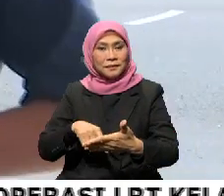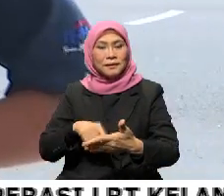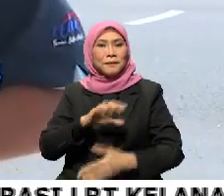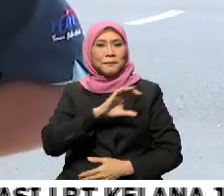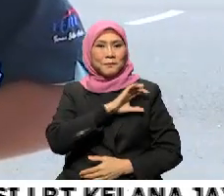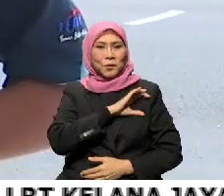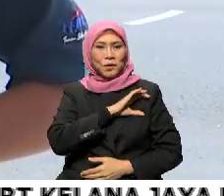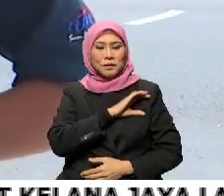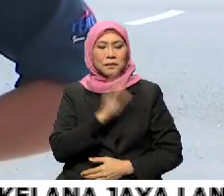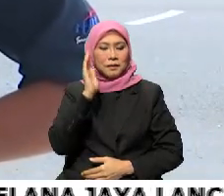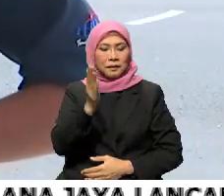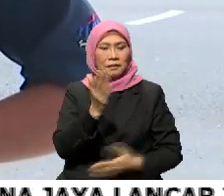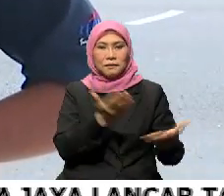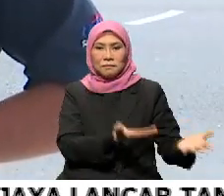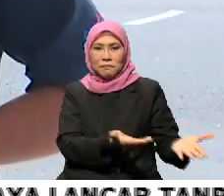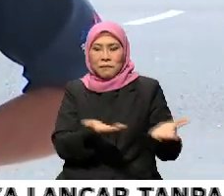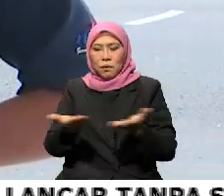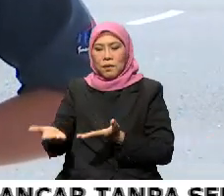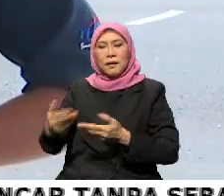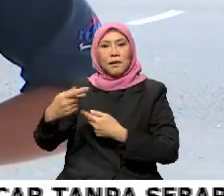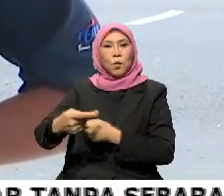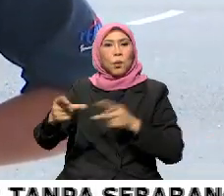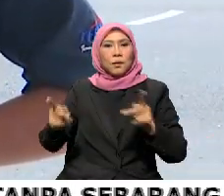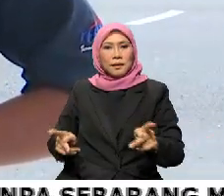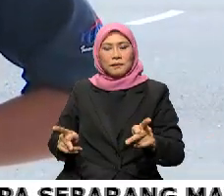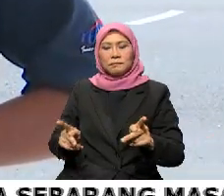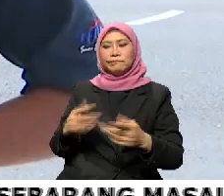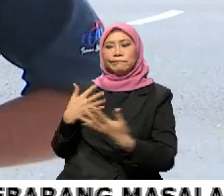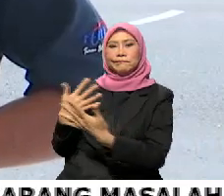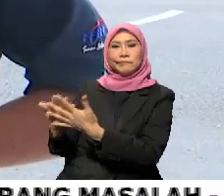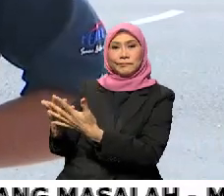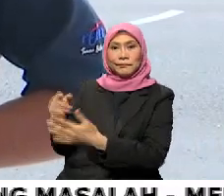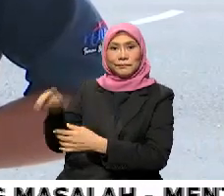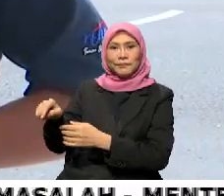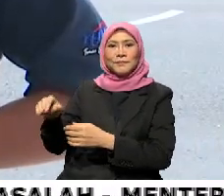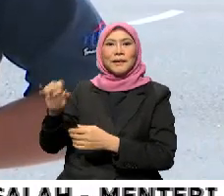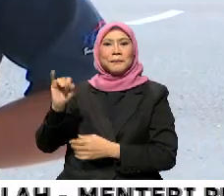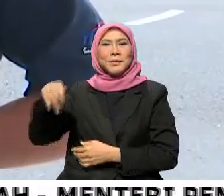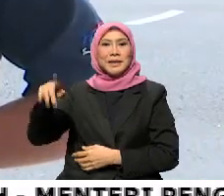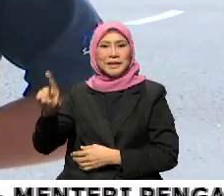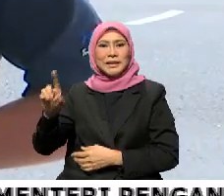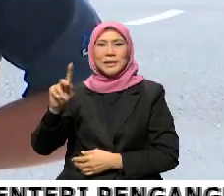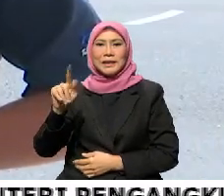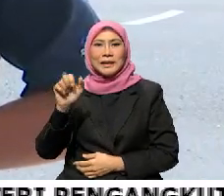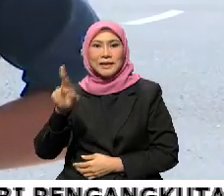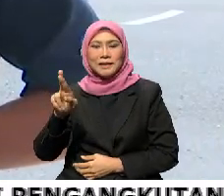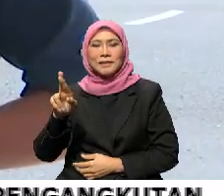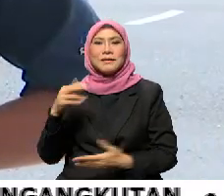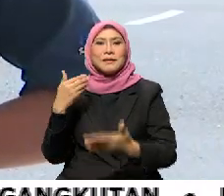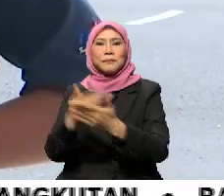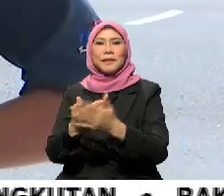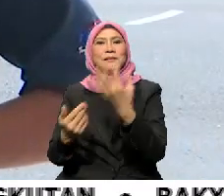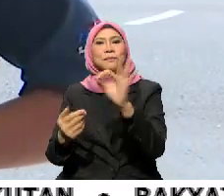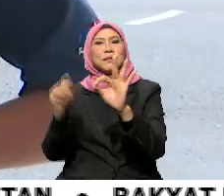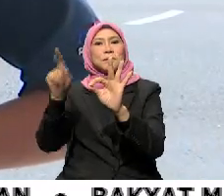polis akan membawa peti-peti undi ini ke lokap IPD Kangar untuk disimpan sehingga ke 19 hari